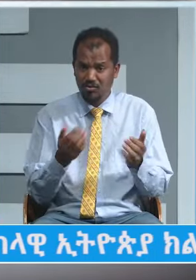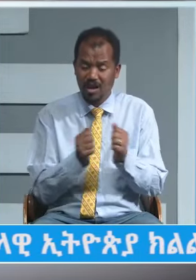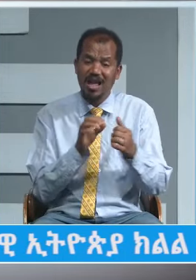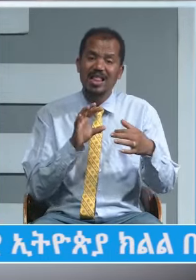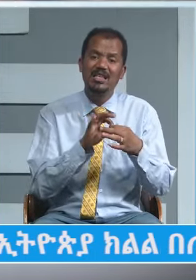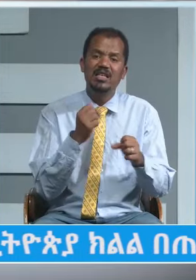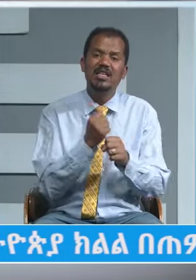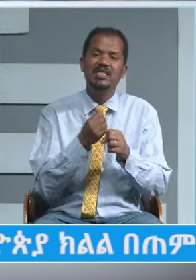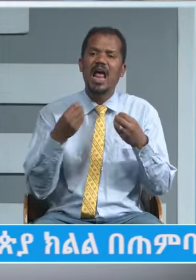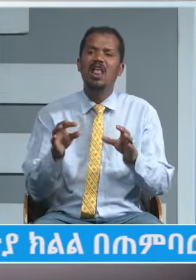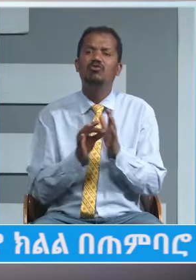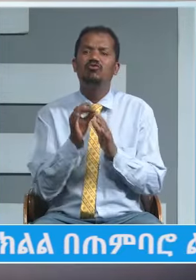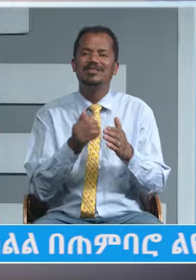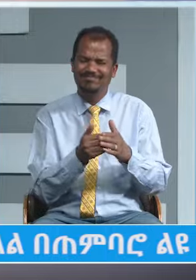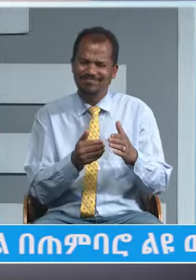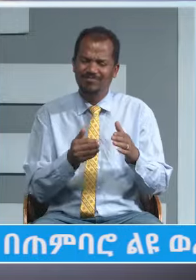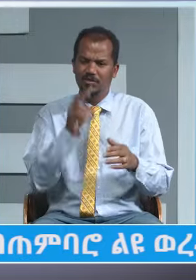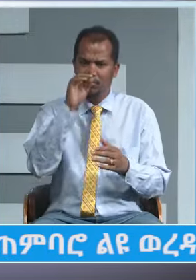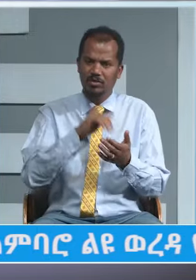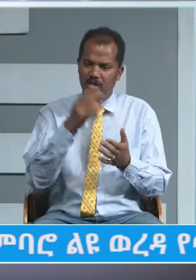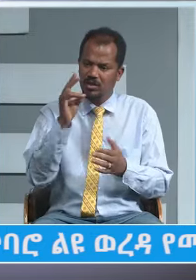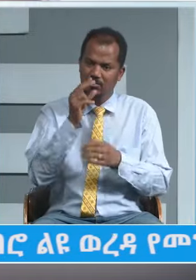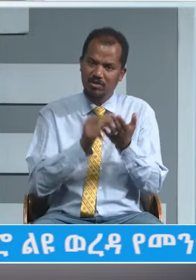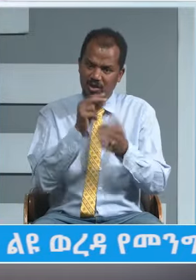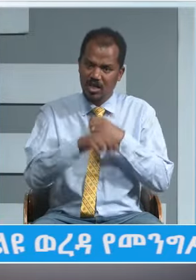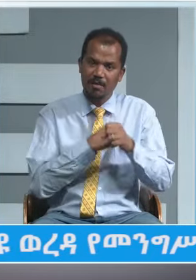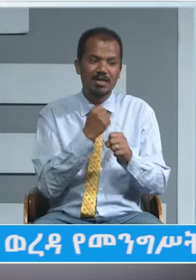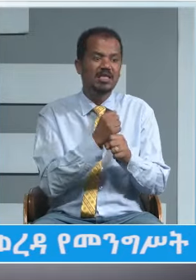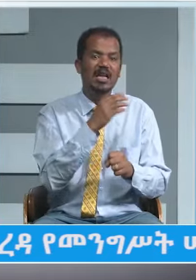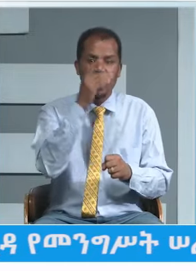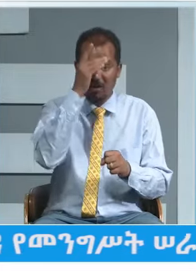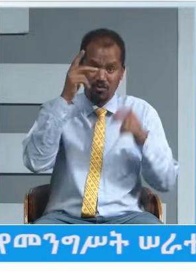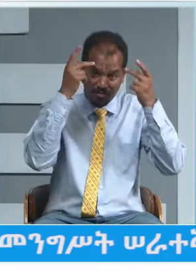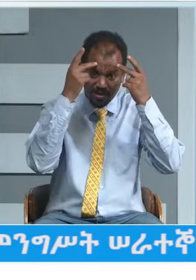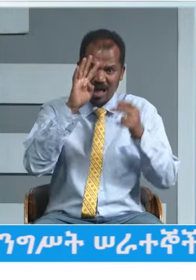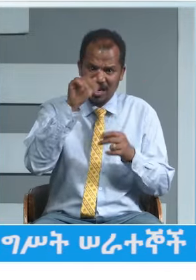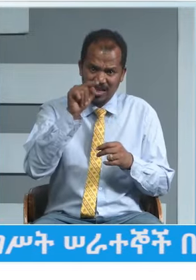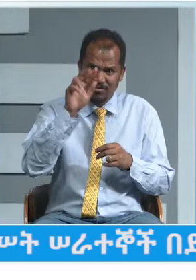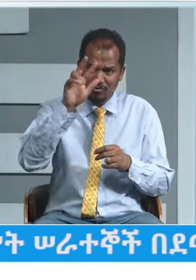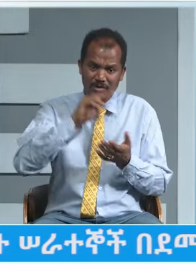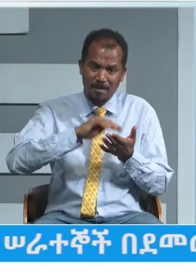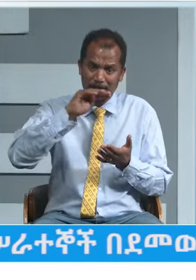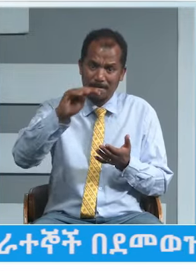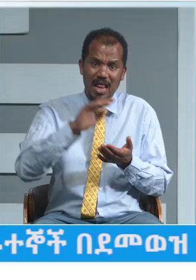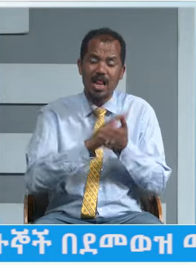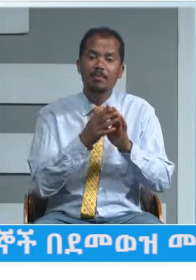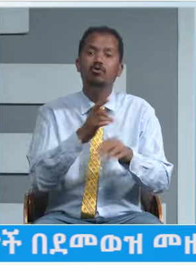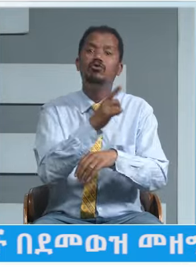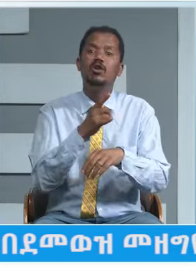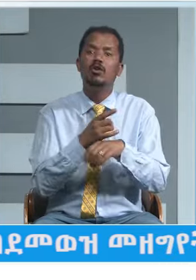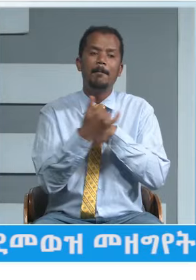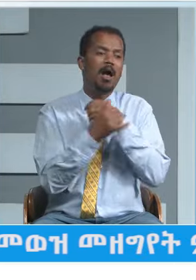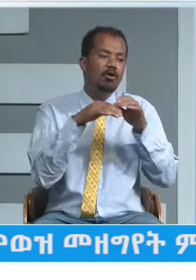ጉዳይ ጋር ተያይዞም የስራ አጥ ቁጥርን ለመቀነስ በ2017 በጀት አመት የስራና ክህሎት ሚኒስቴር ለ4.3 ሚሊዮን ለሚሆኑ